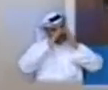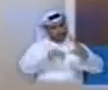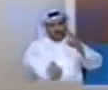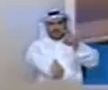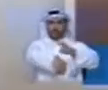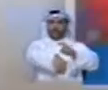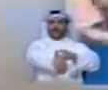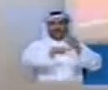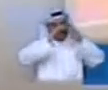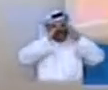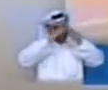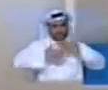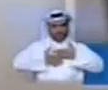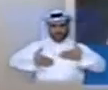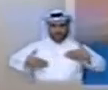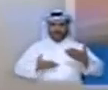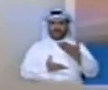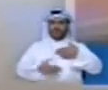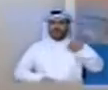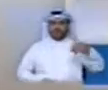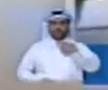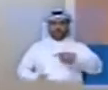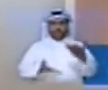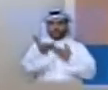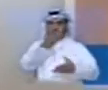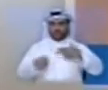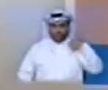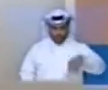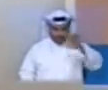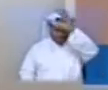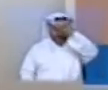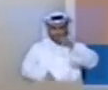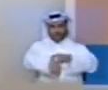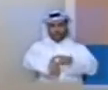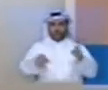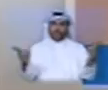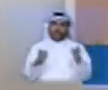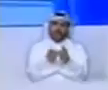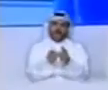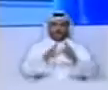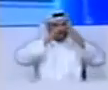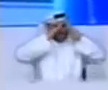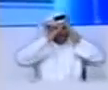مدير عام الإدارة العامة للعلاقات العامة والإعلام الأمني وزارة الداخلية. لضيق الوقت جهودكم مشكورة ومتميزة عميد عادل، شكرا.